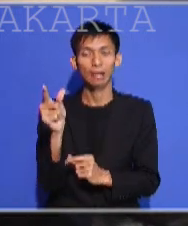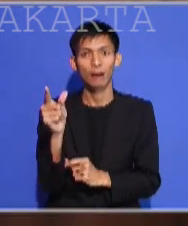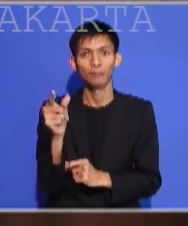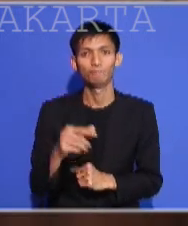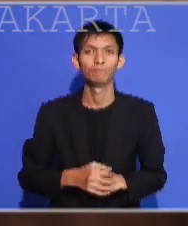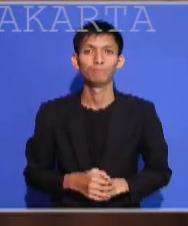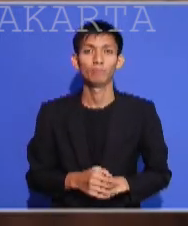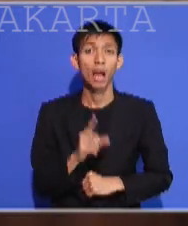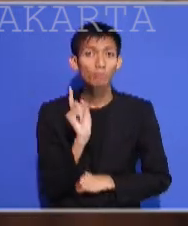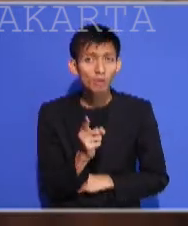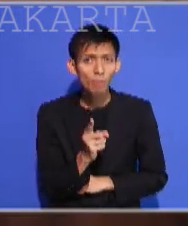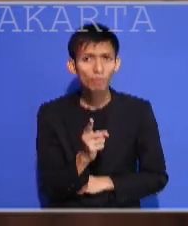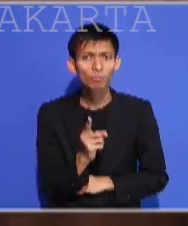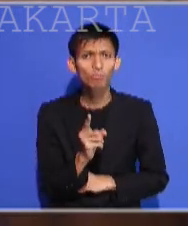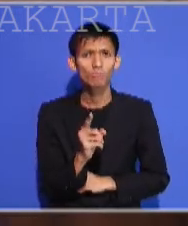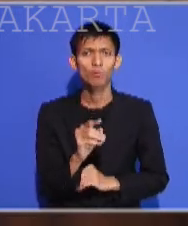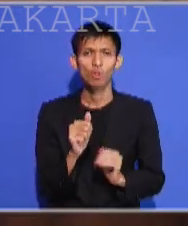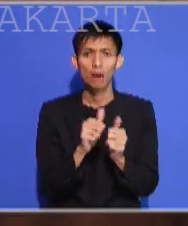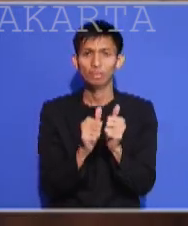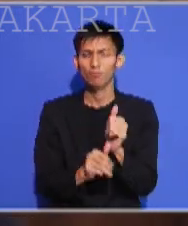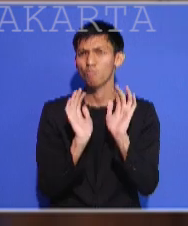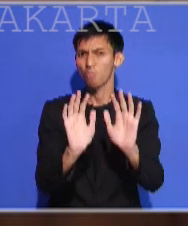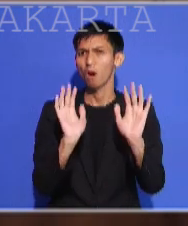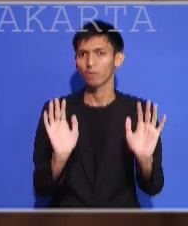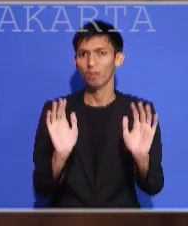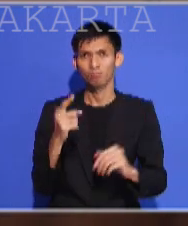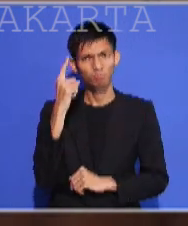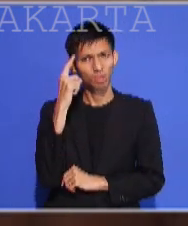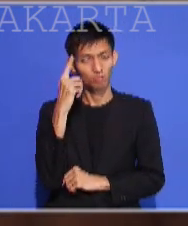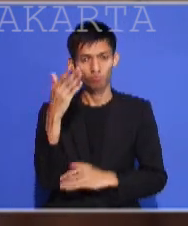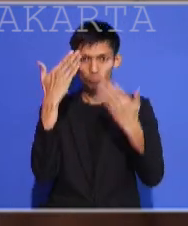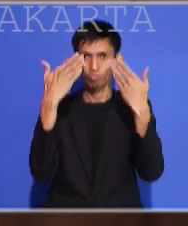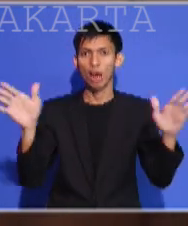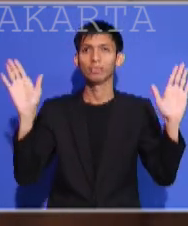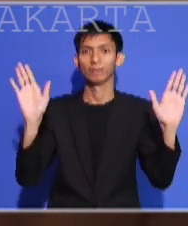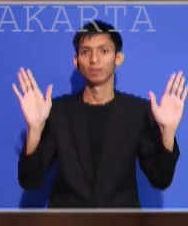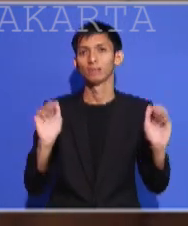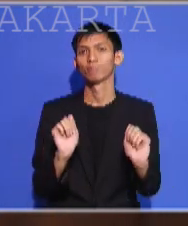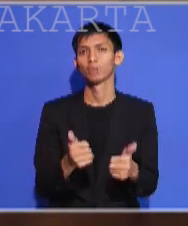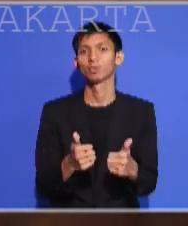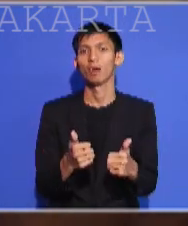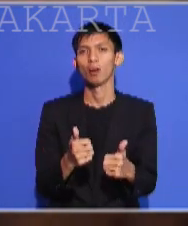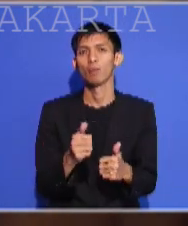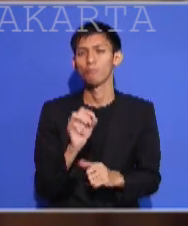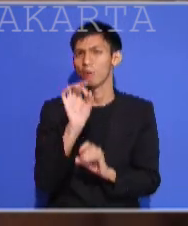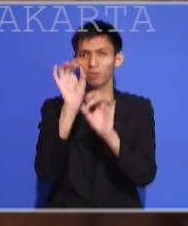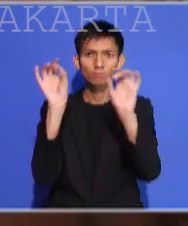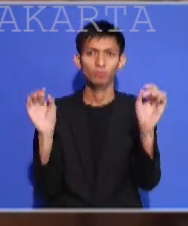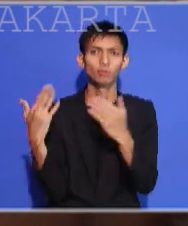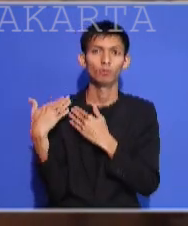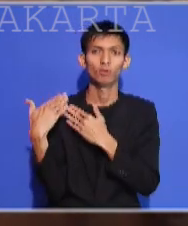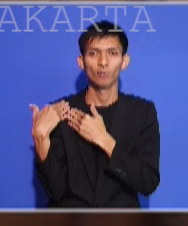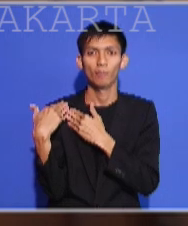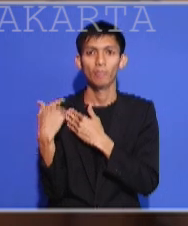kader dan saya kira ini momentum untuk mengembalikan demokrasi untuk siapun yang menyelenggarakan dan siapun yang bertanggung jawab P